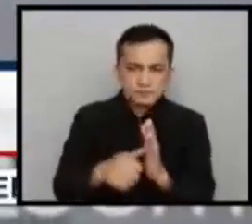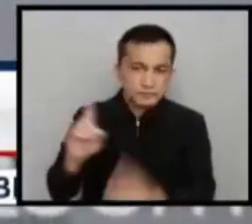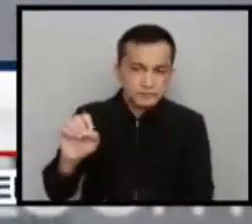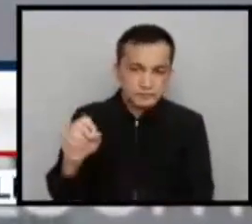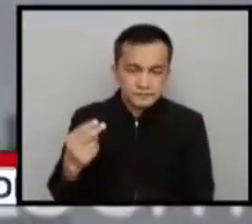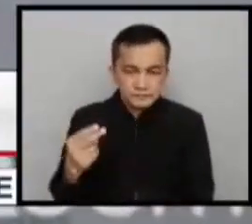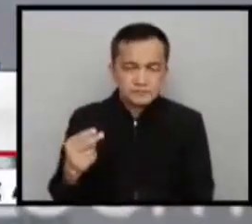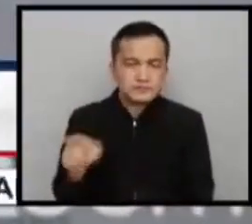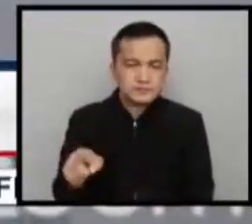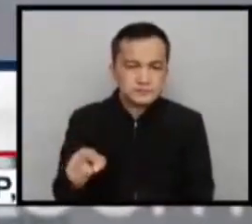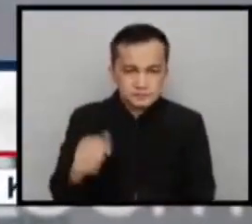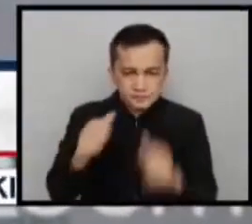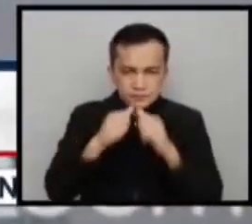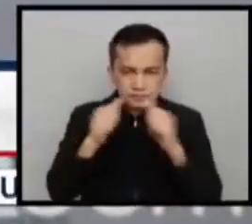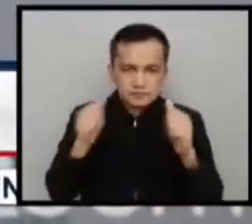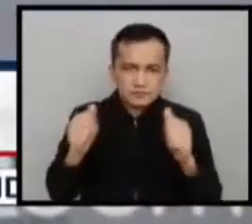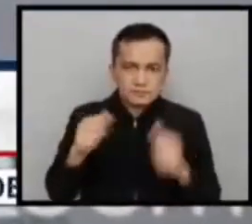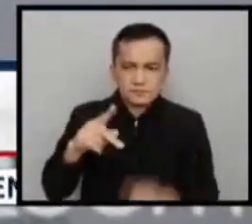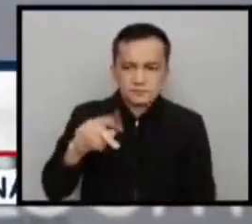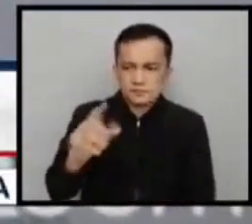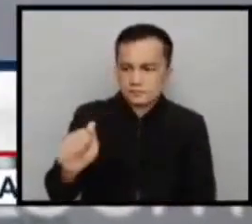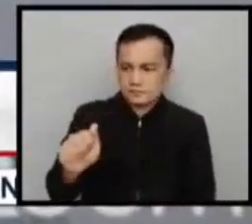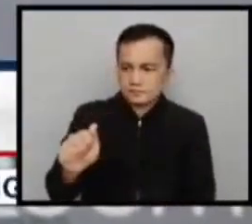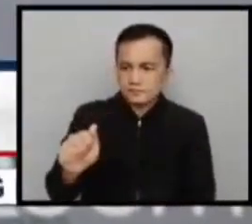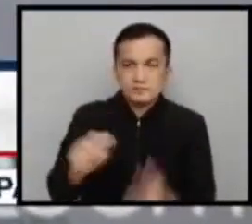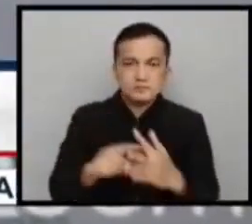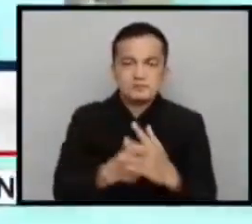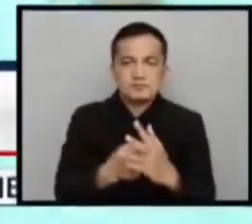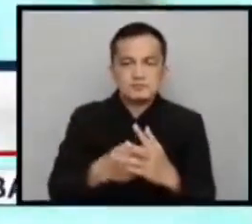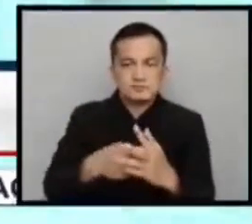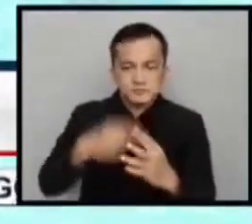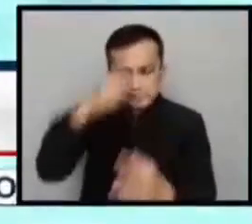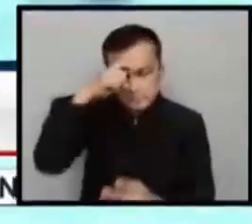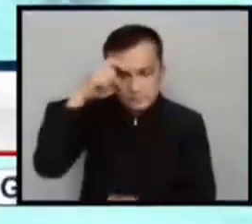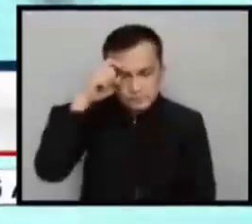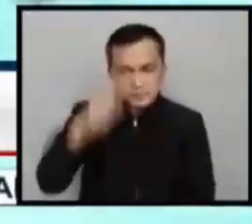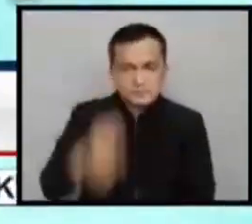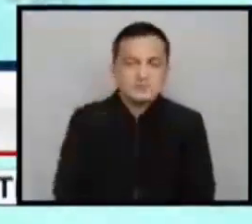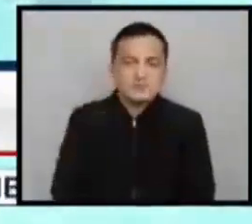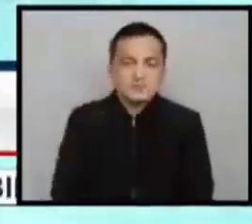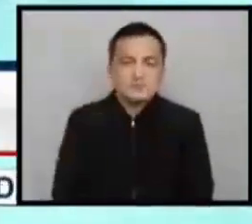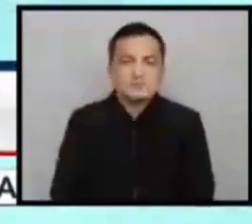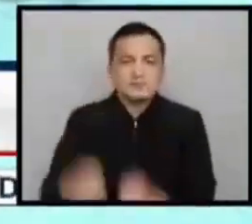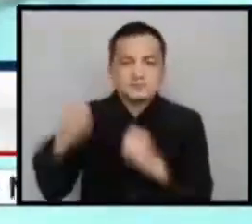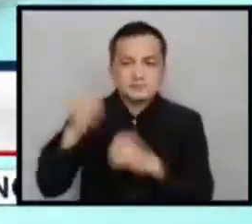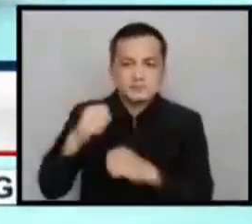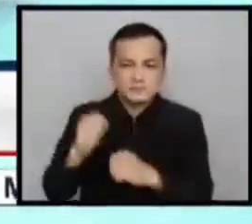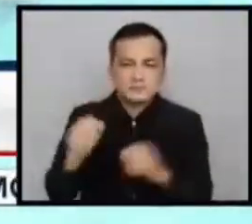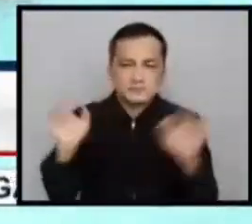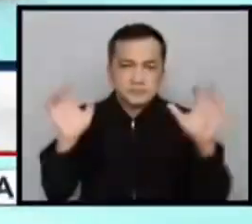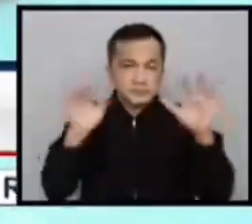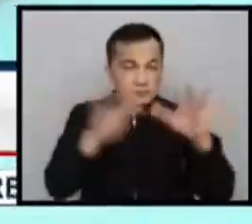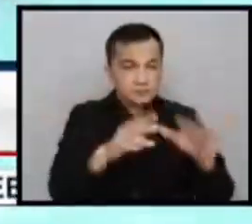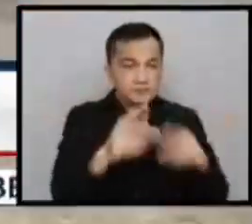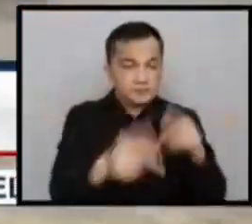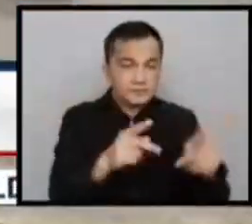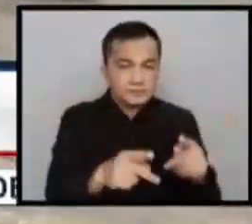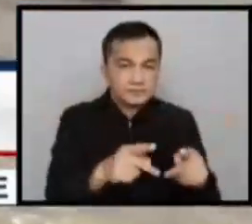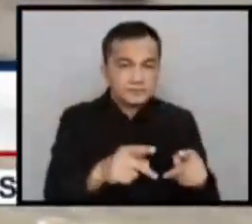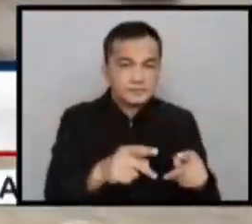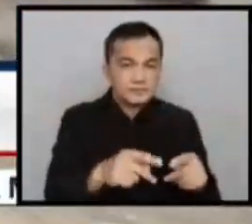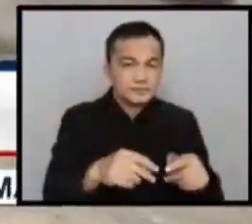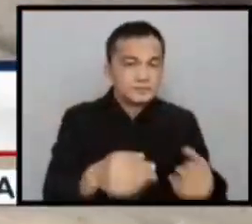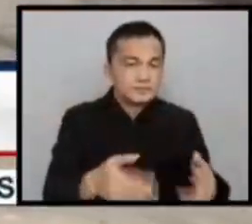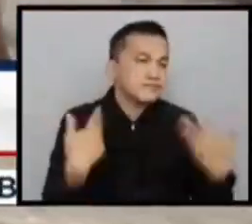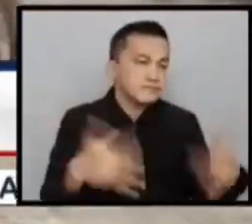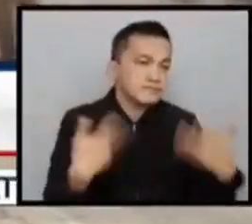ng i-anunsyo ng pag-asa ang simula ng panahon ng tag-init. Inaasahan kasi ang pagdagsa ng mga tao sa mga paliguan,